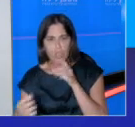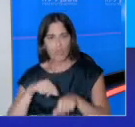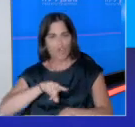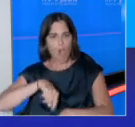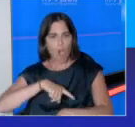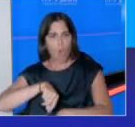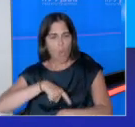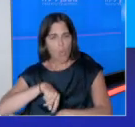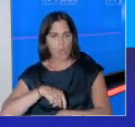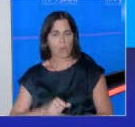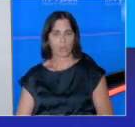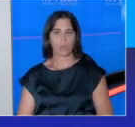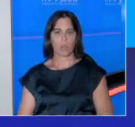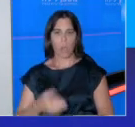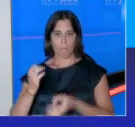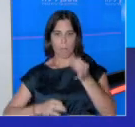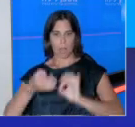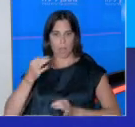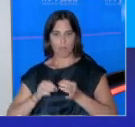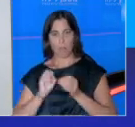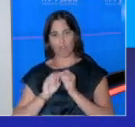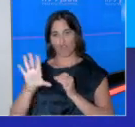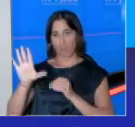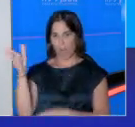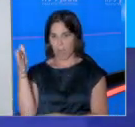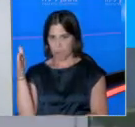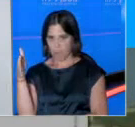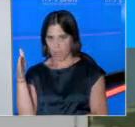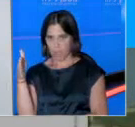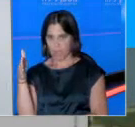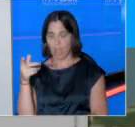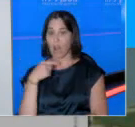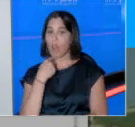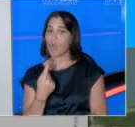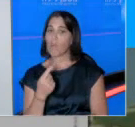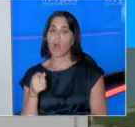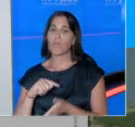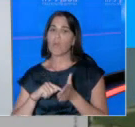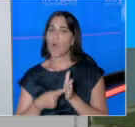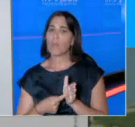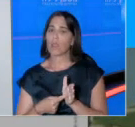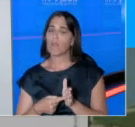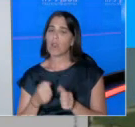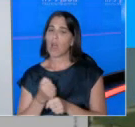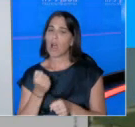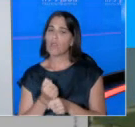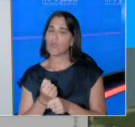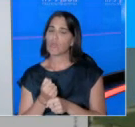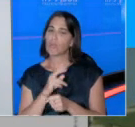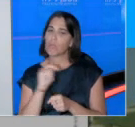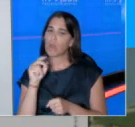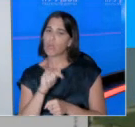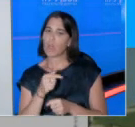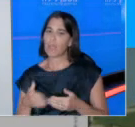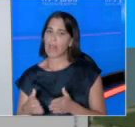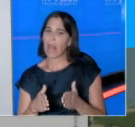רבות, בית המשפט שלח את המדינה בעצם, לומר לו מה המדינה מתכוונת לעשות בסוגיה הזו של נחל